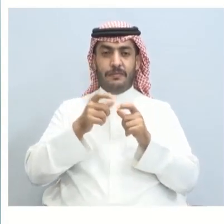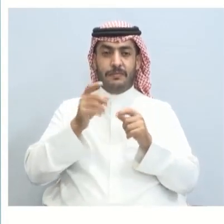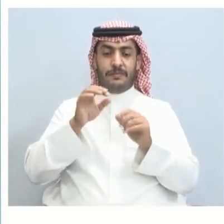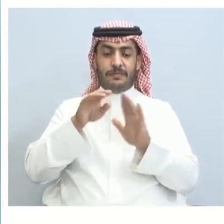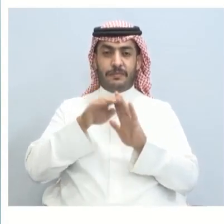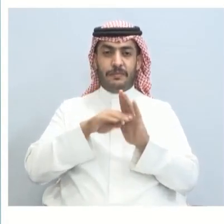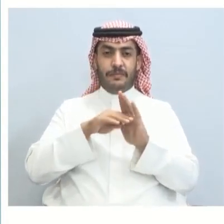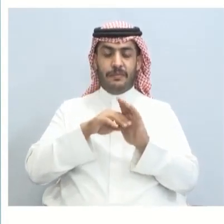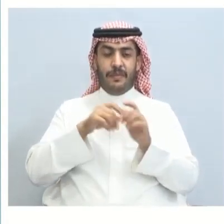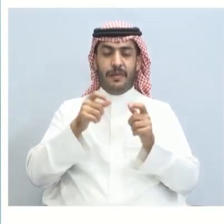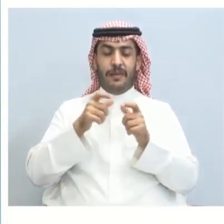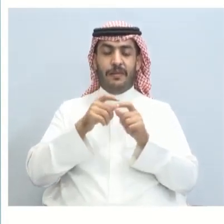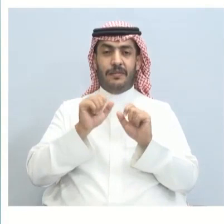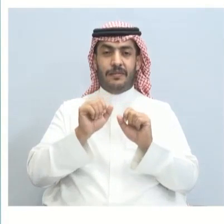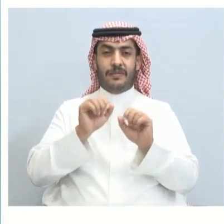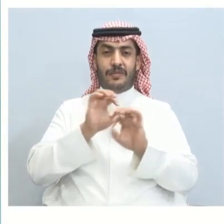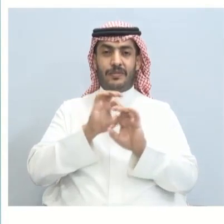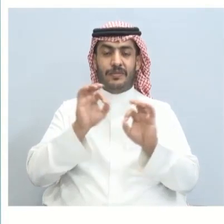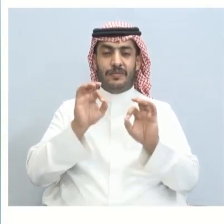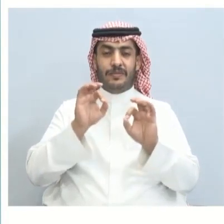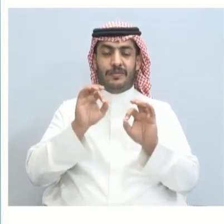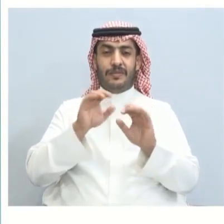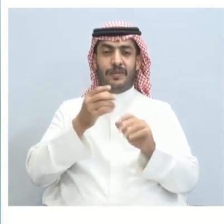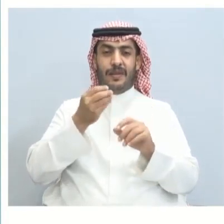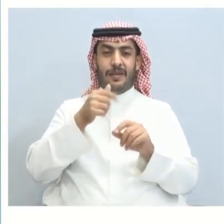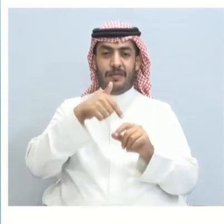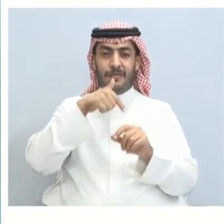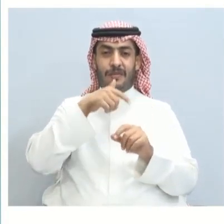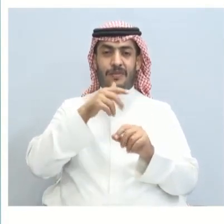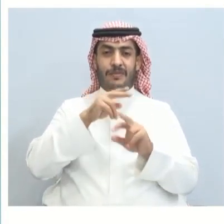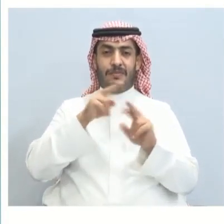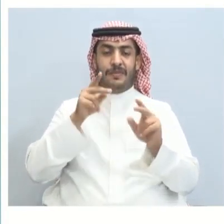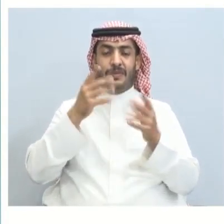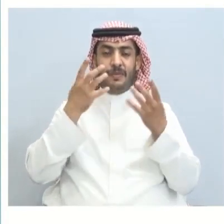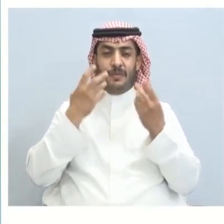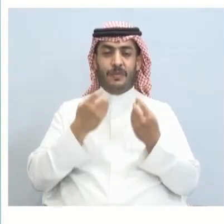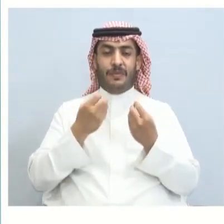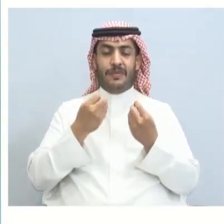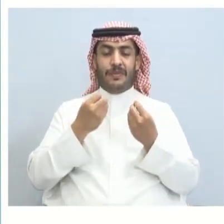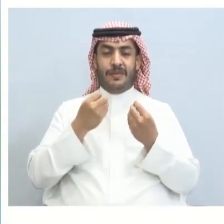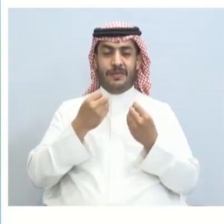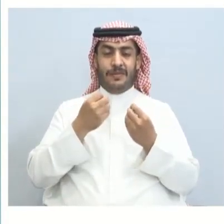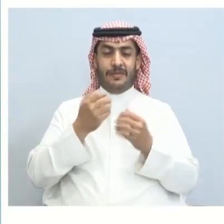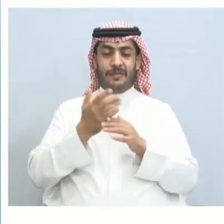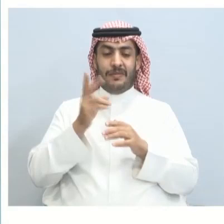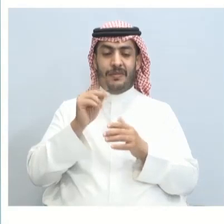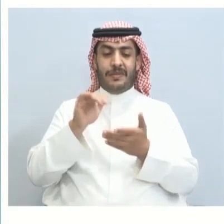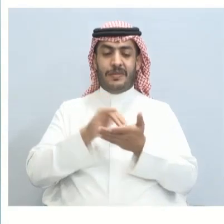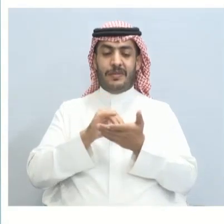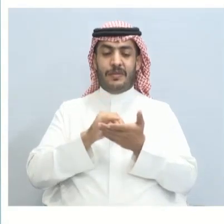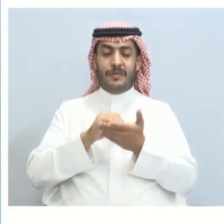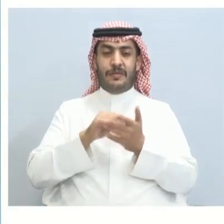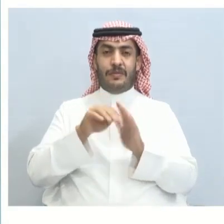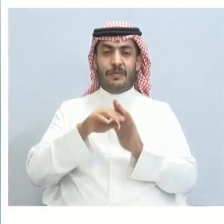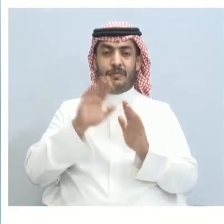اذا كان يتعلق الامر بتجهيز المرطبات واداره فترات الراحه كذلك ذكرنا مهام السكرتير